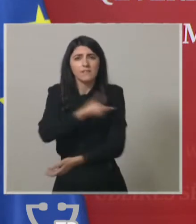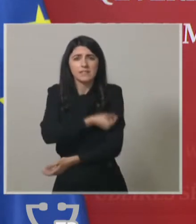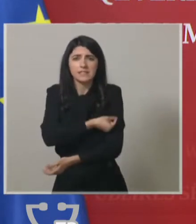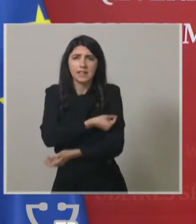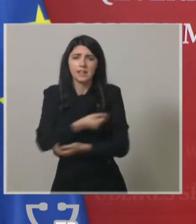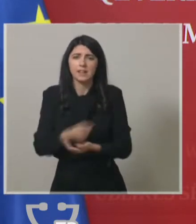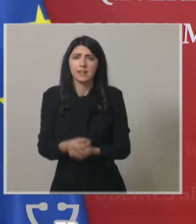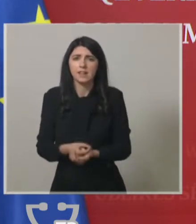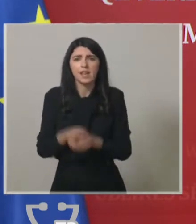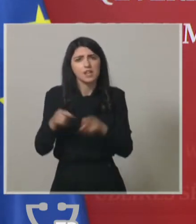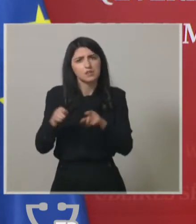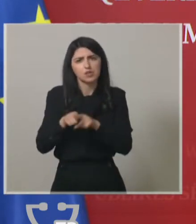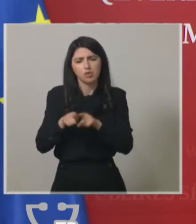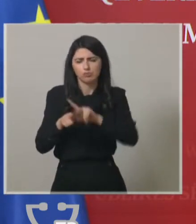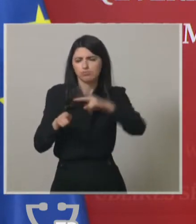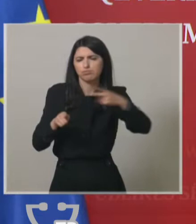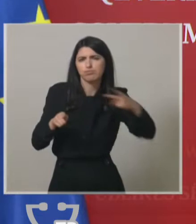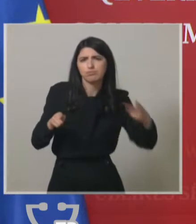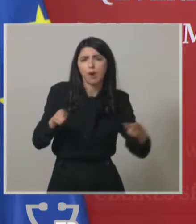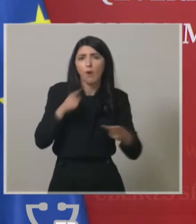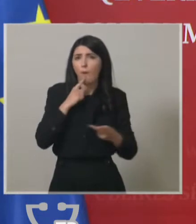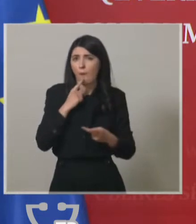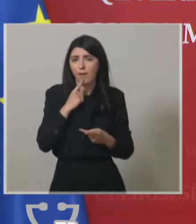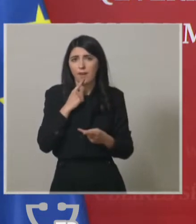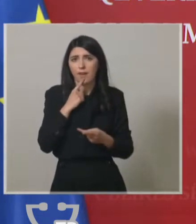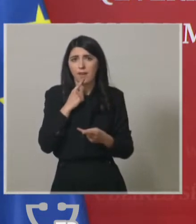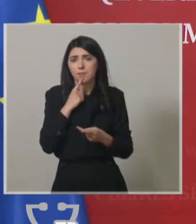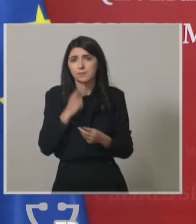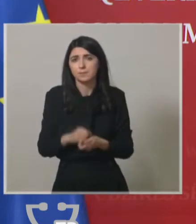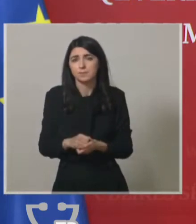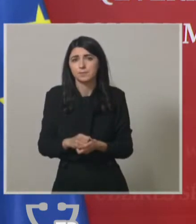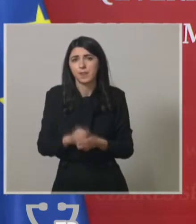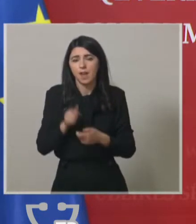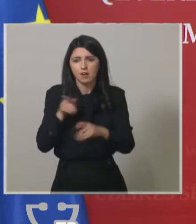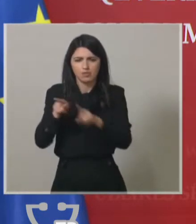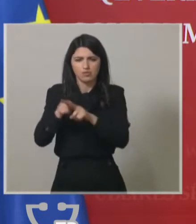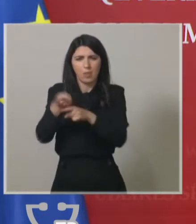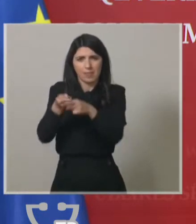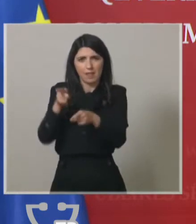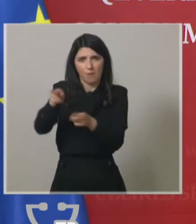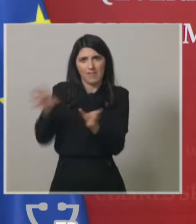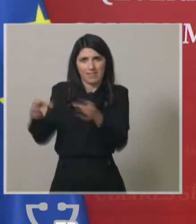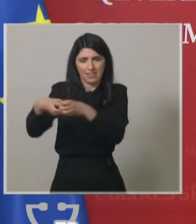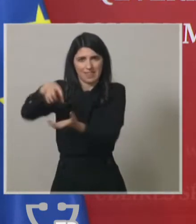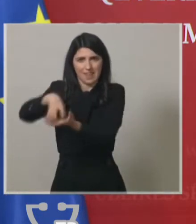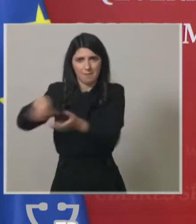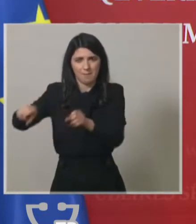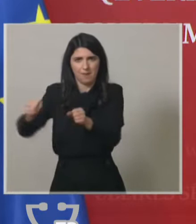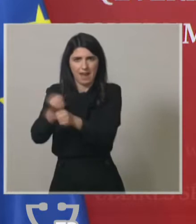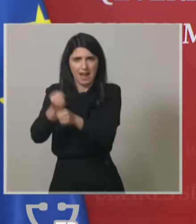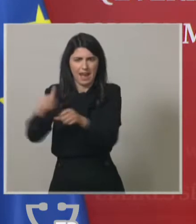вакцинираат и останатите кои што се влегуваат во делот од тимовите кои што работат со